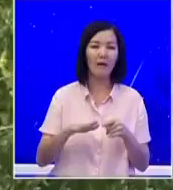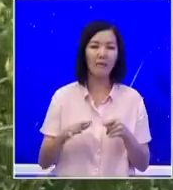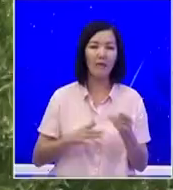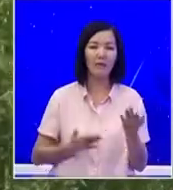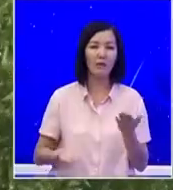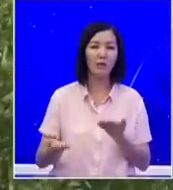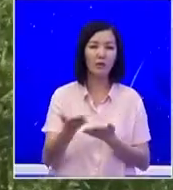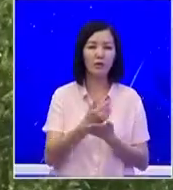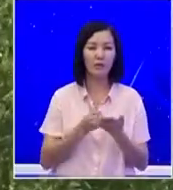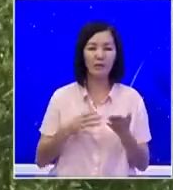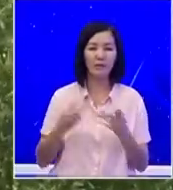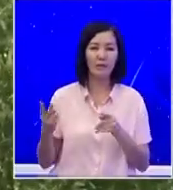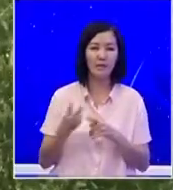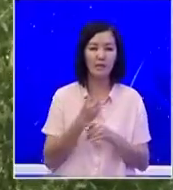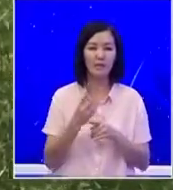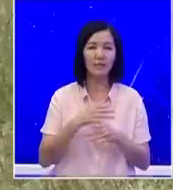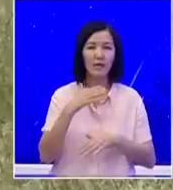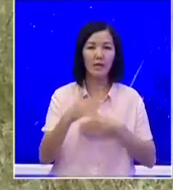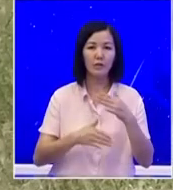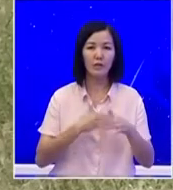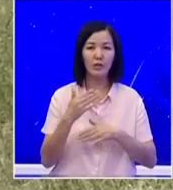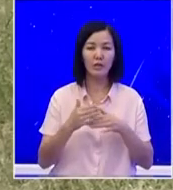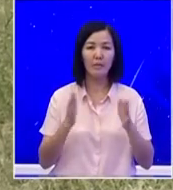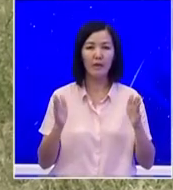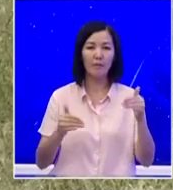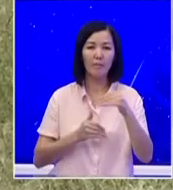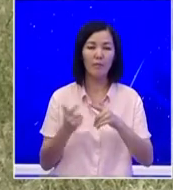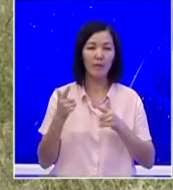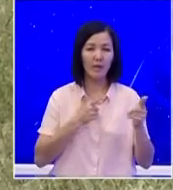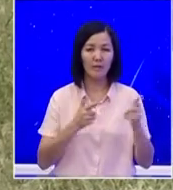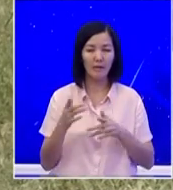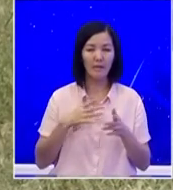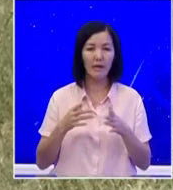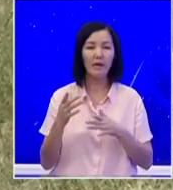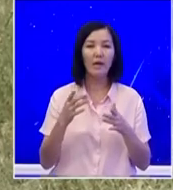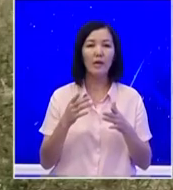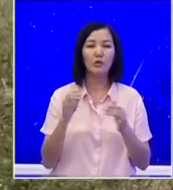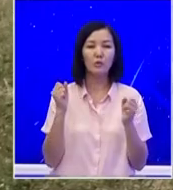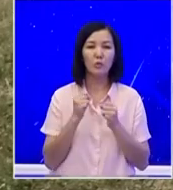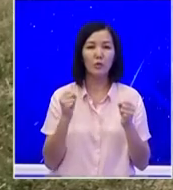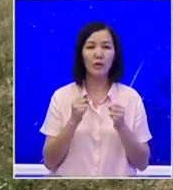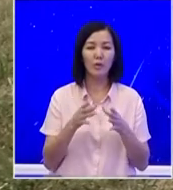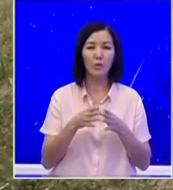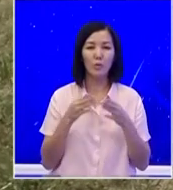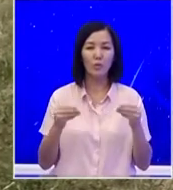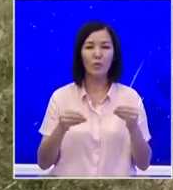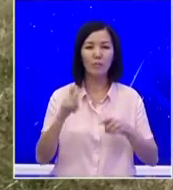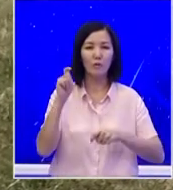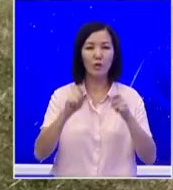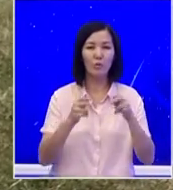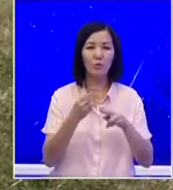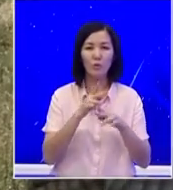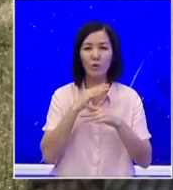тігін жықса, екіншісі дегдіген дестені жинап бау байлауға кірісіп жатыр. Суық төбенің көктемі биыл жауын шашынды болды,